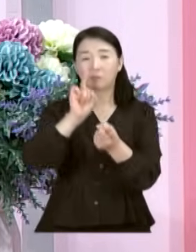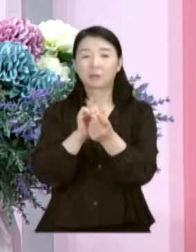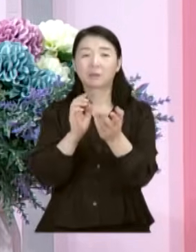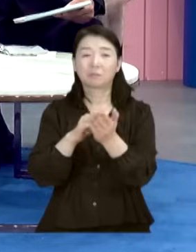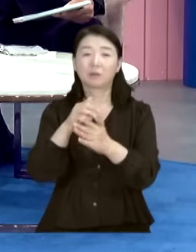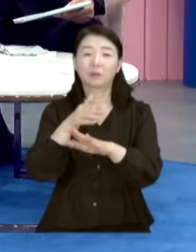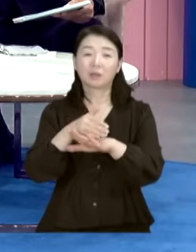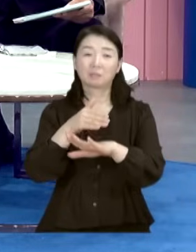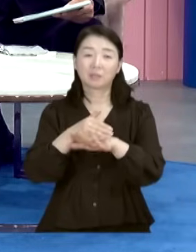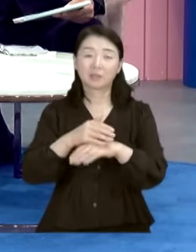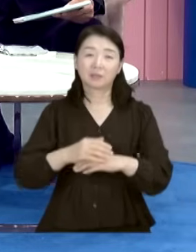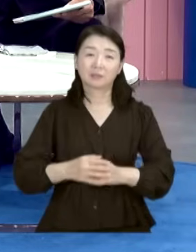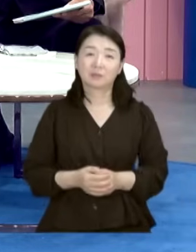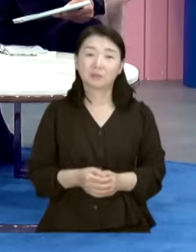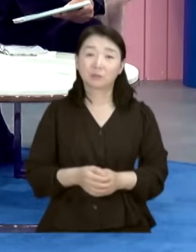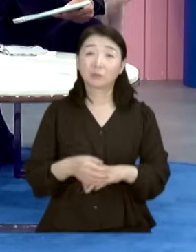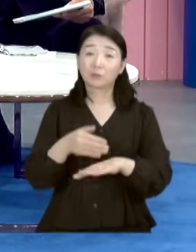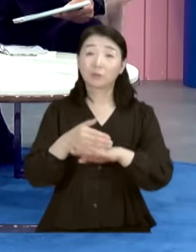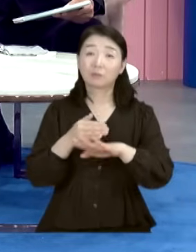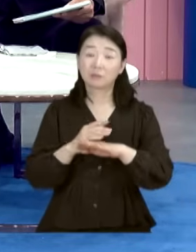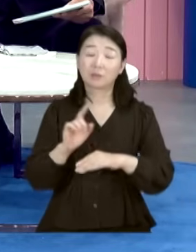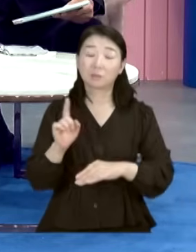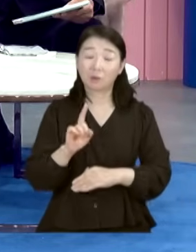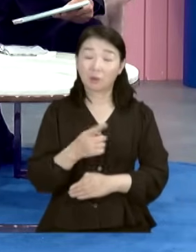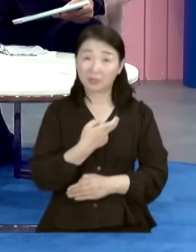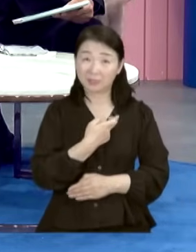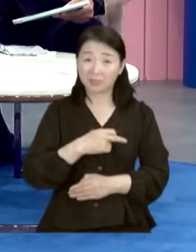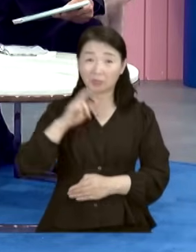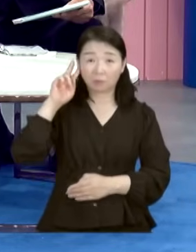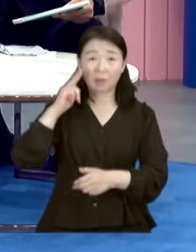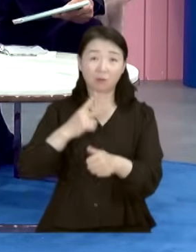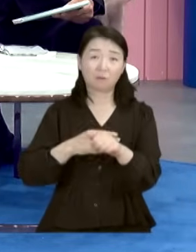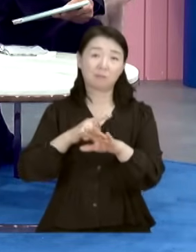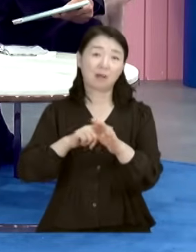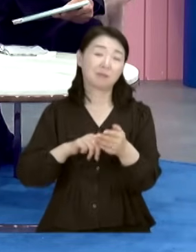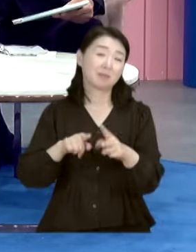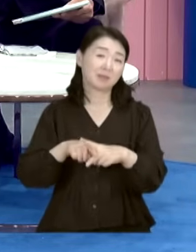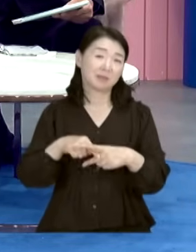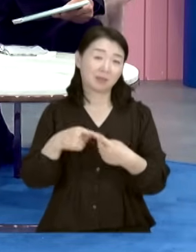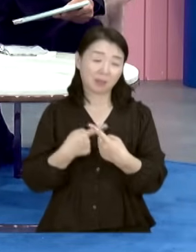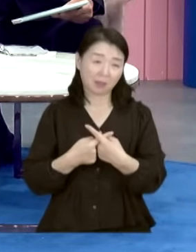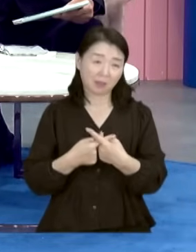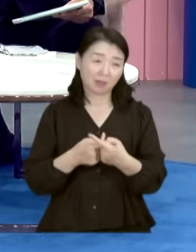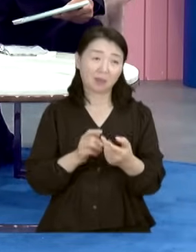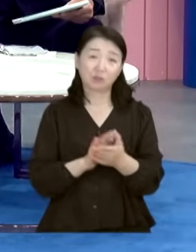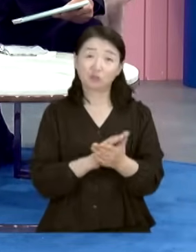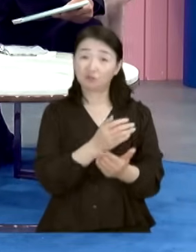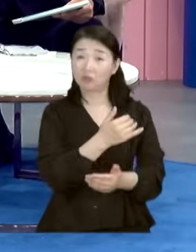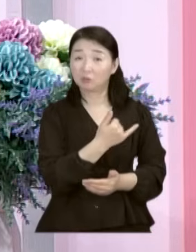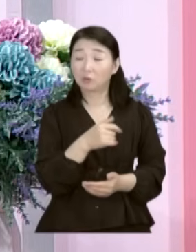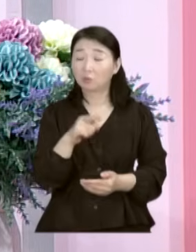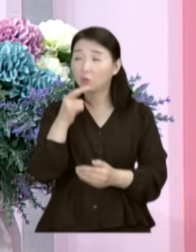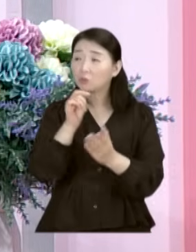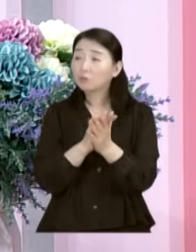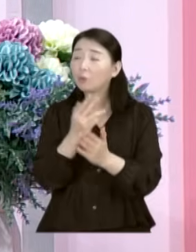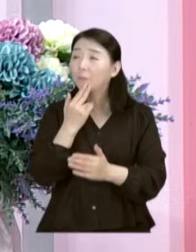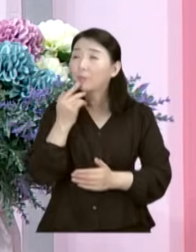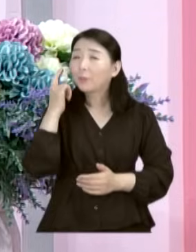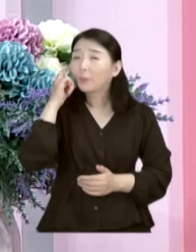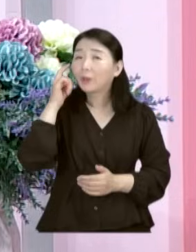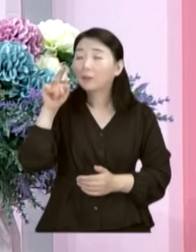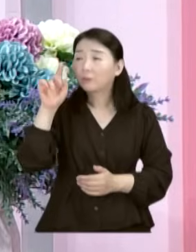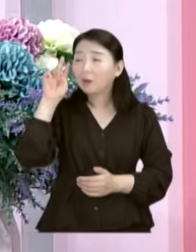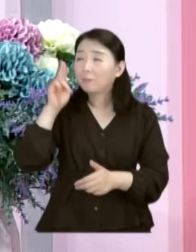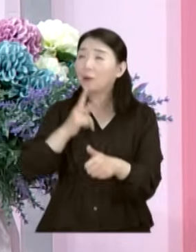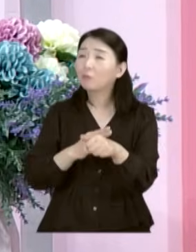감사하더라 하나님께 감사하고 또 감사한 건 제가 그 사도 바울의 마음을 조금 알겠는 거예요 제 친구가 전화해서 너